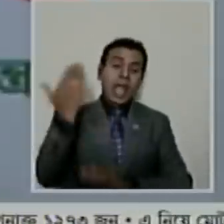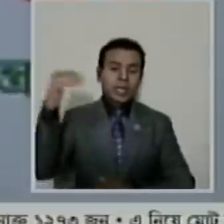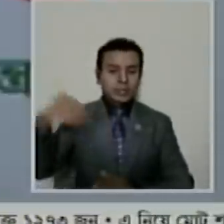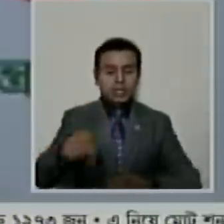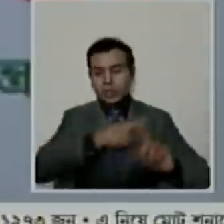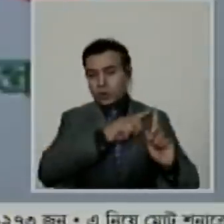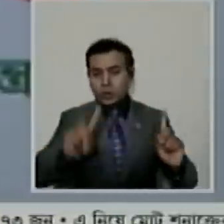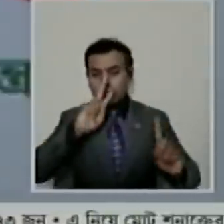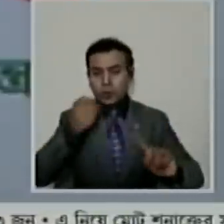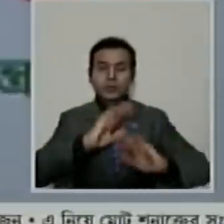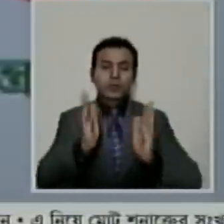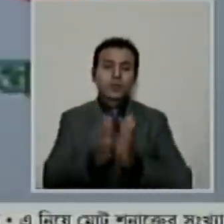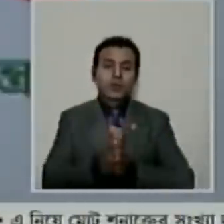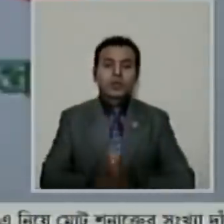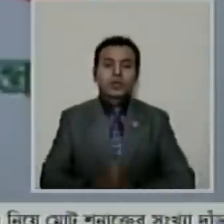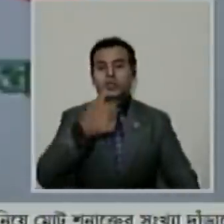688,976 জন।